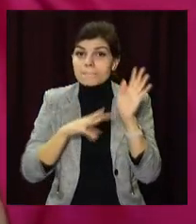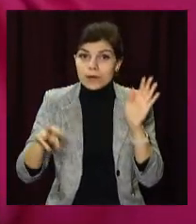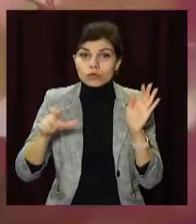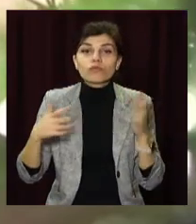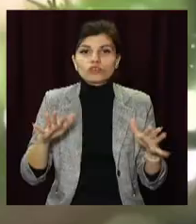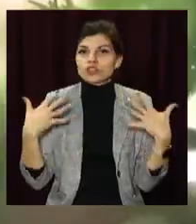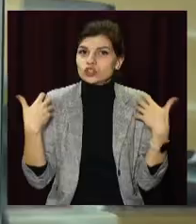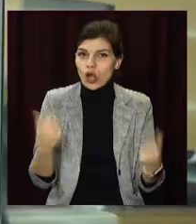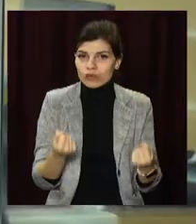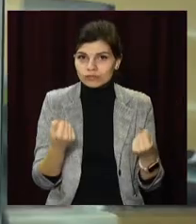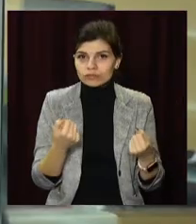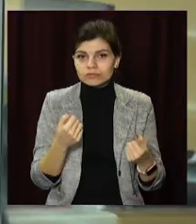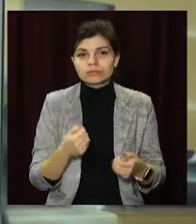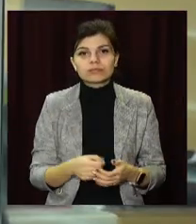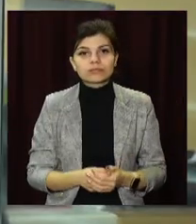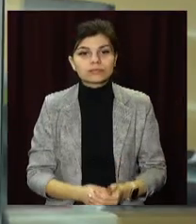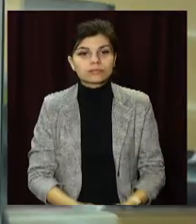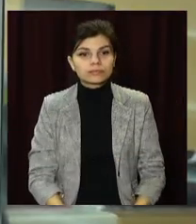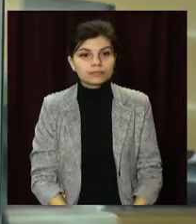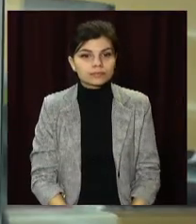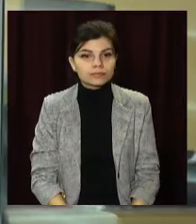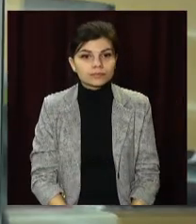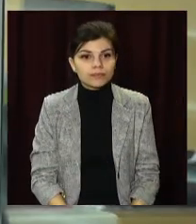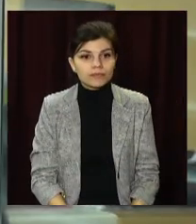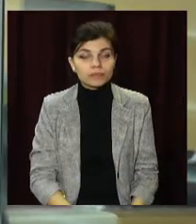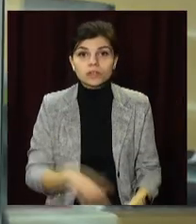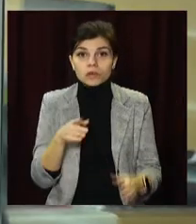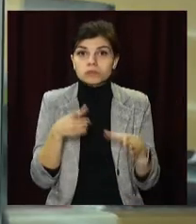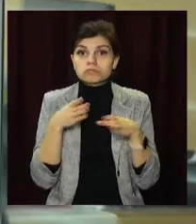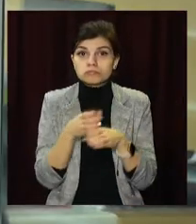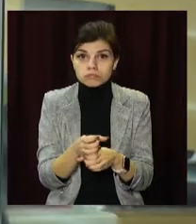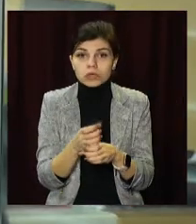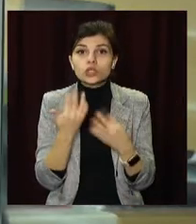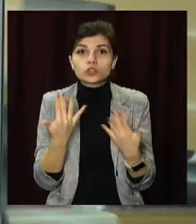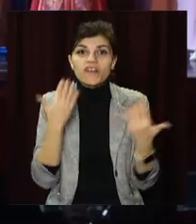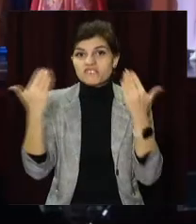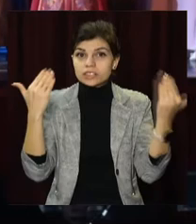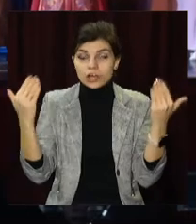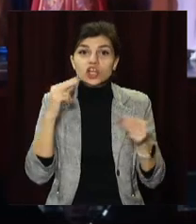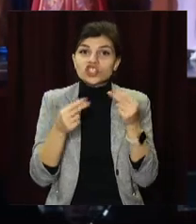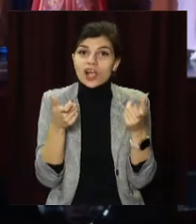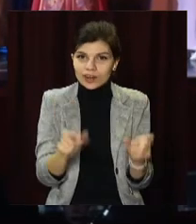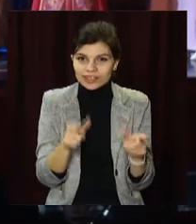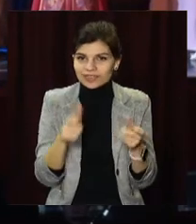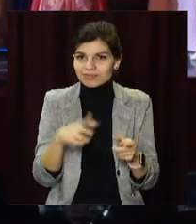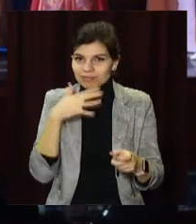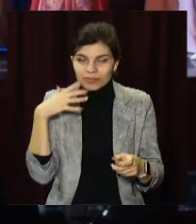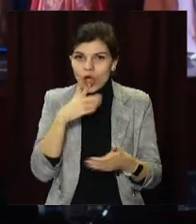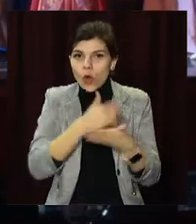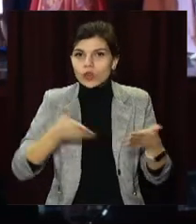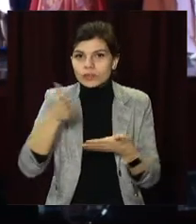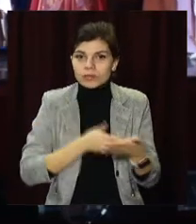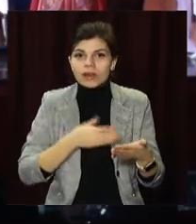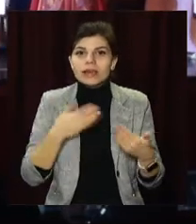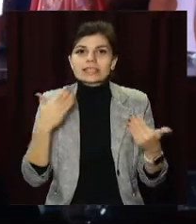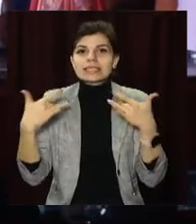коронавірусну недугу. Скоротили кількість вистав. У Дніпрі через карантинні обмеження скасували деякі літневі спектаклі в театрі